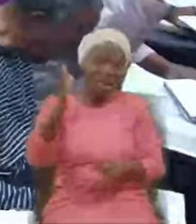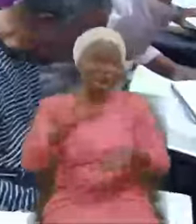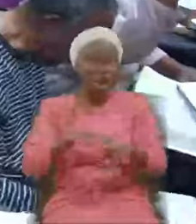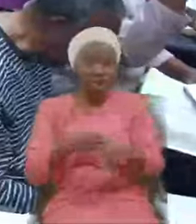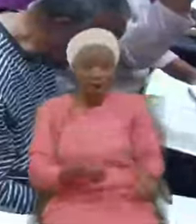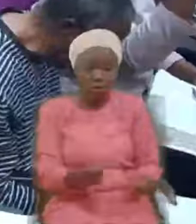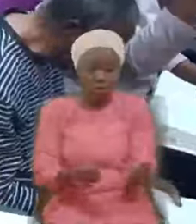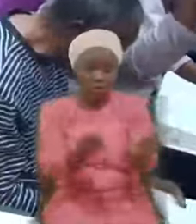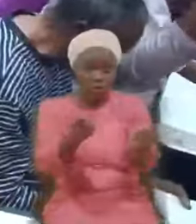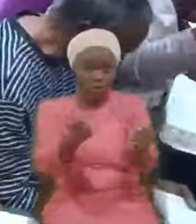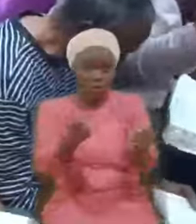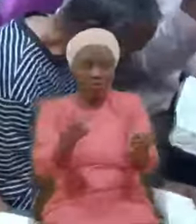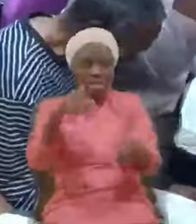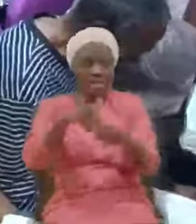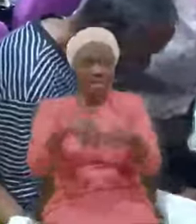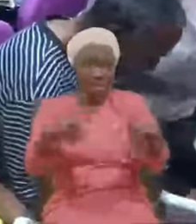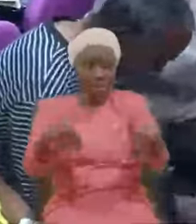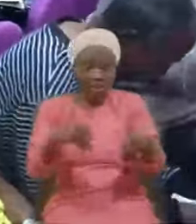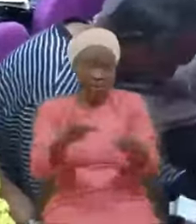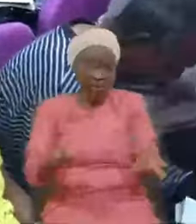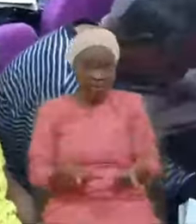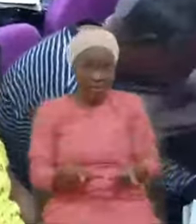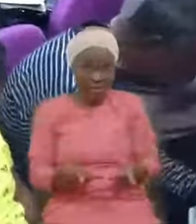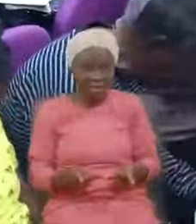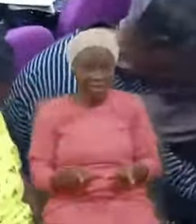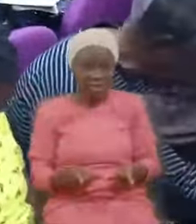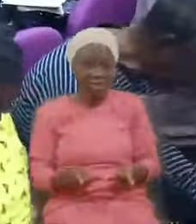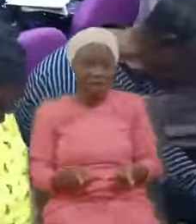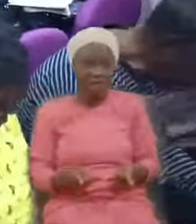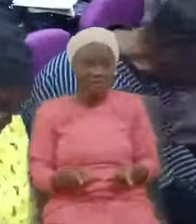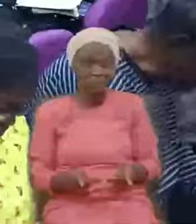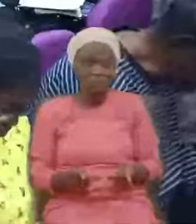route, au marché,